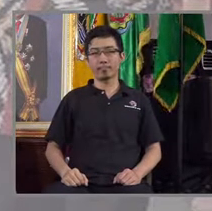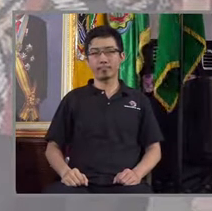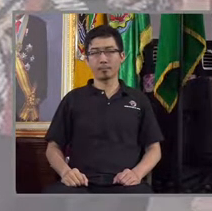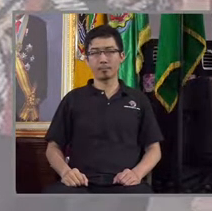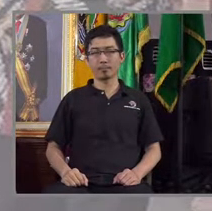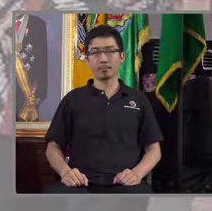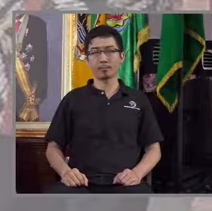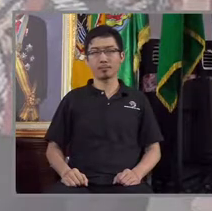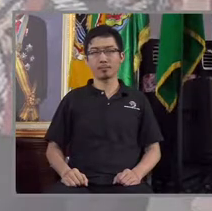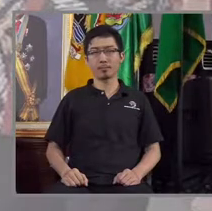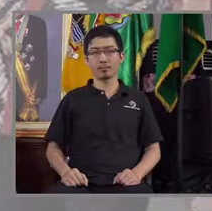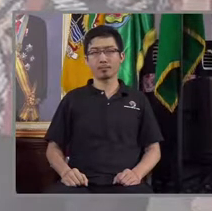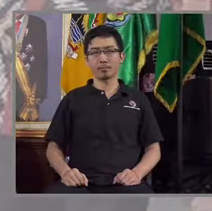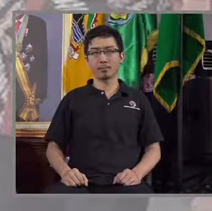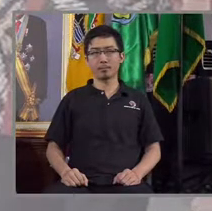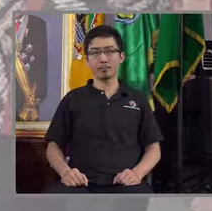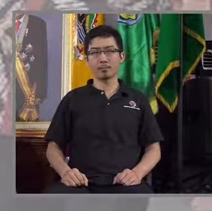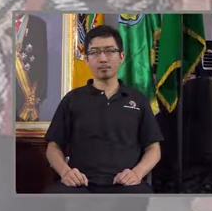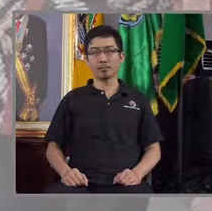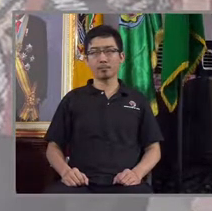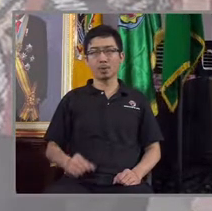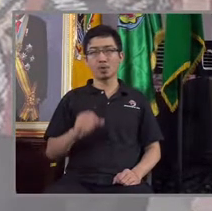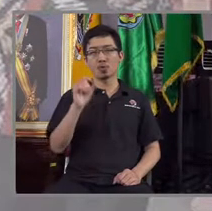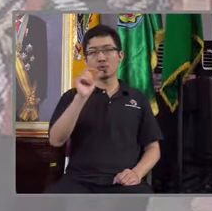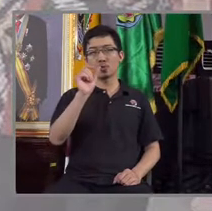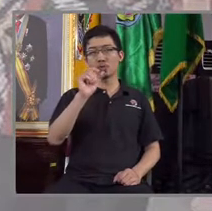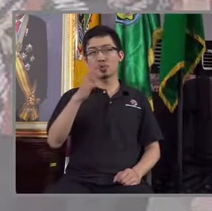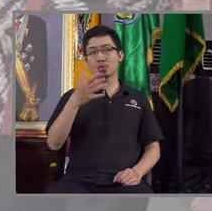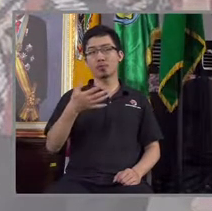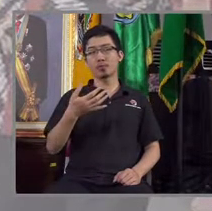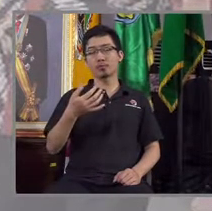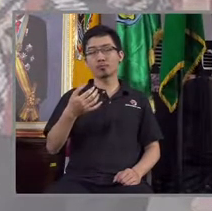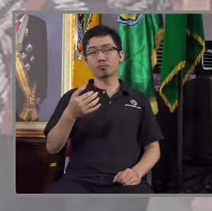indah. Untuk menurunkan angka kematian ibu,